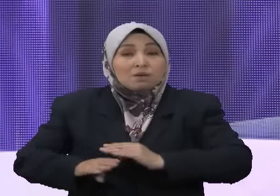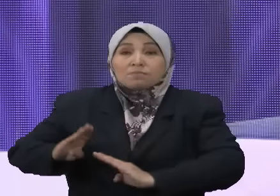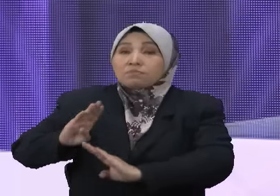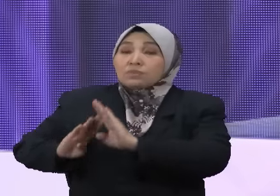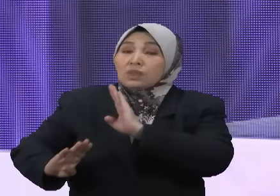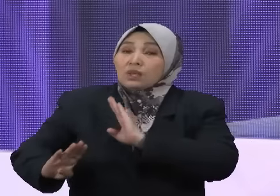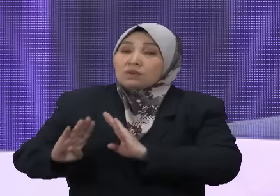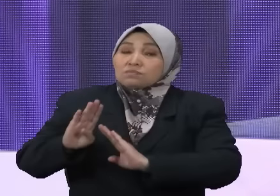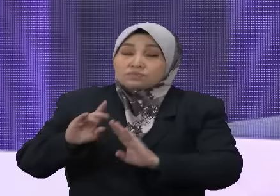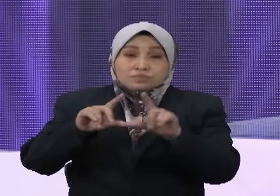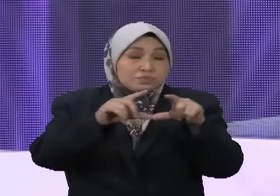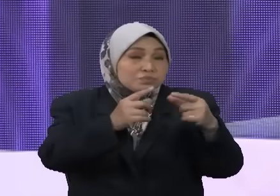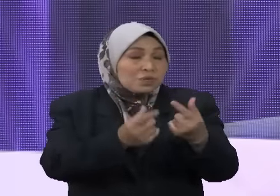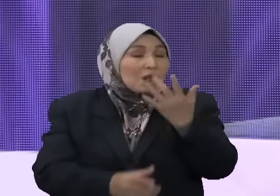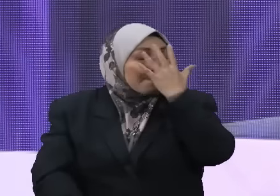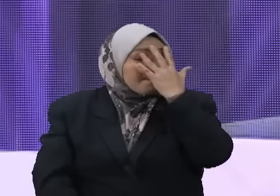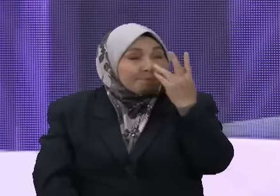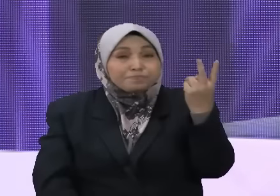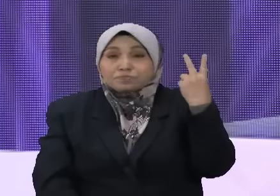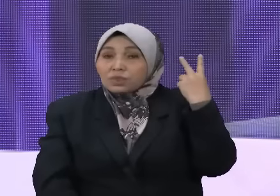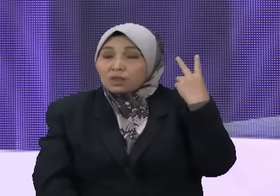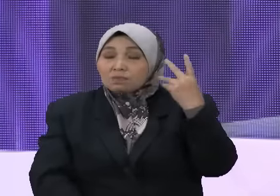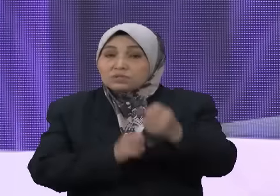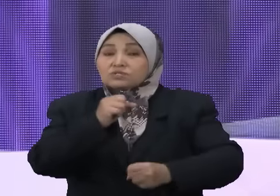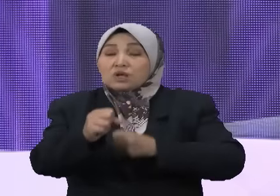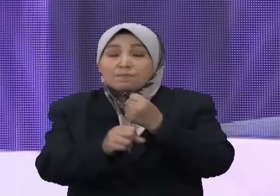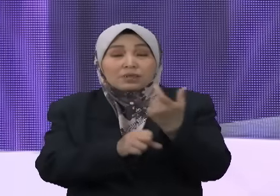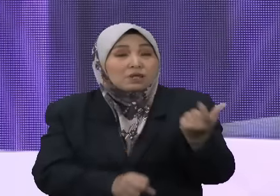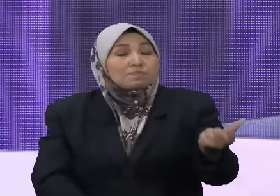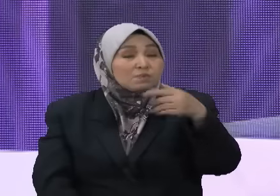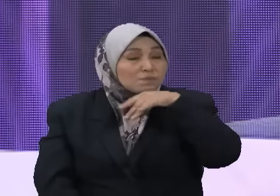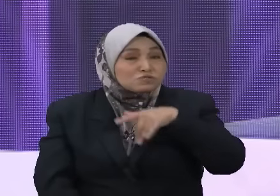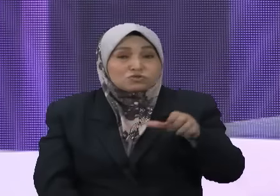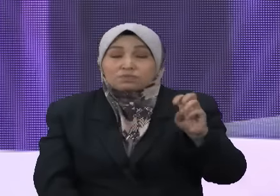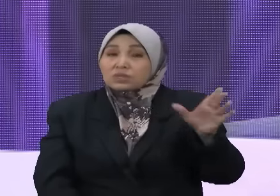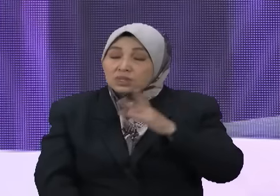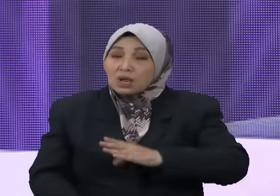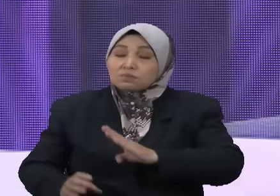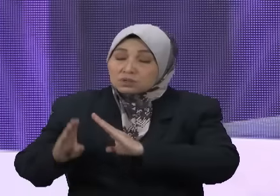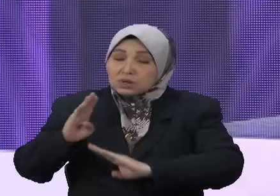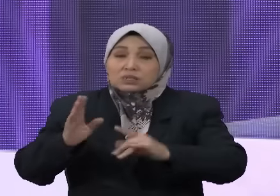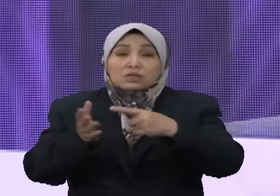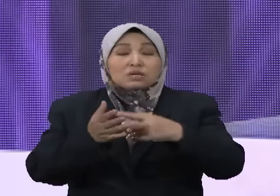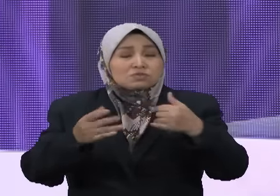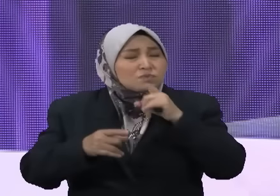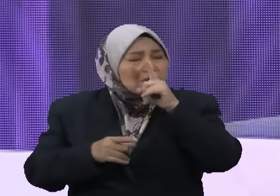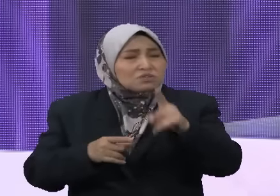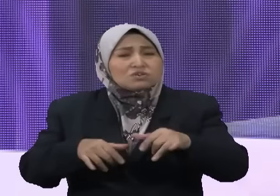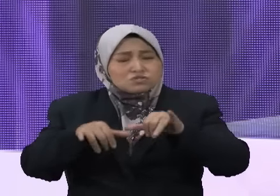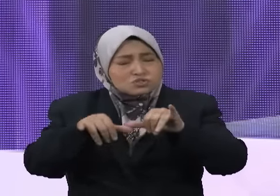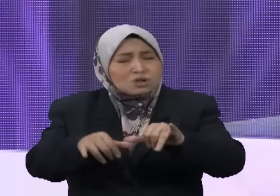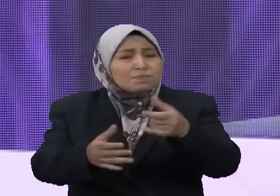perilaku golongan munafik pada zaman Nabi sallallahuaihi wasallam dan semestinya perilaku dan tindakan ini sebenarnya masih lagi